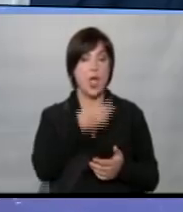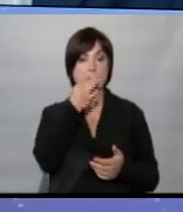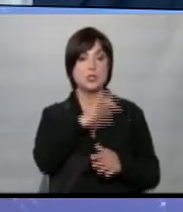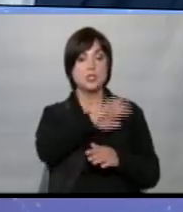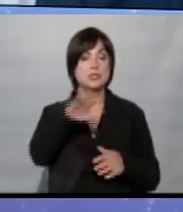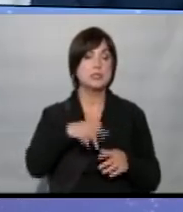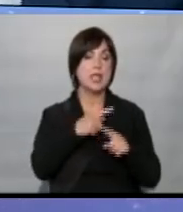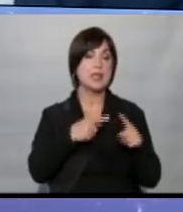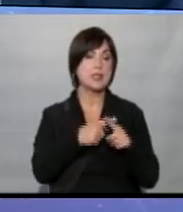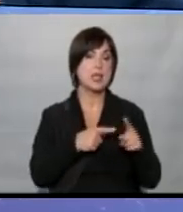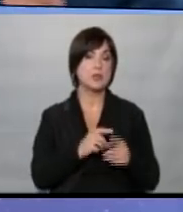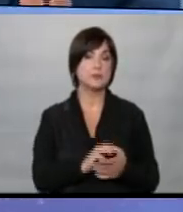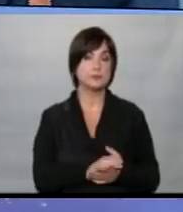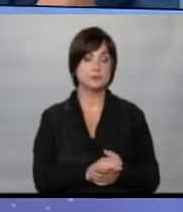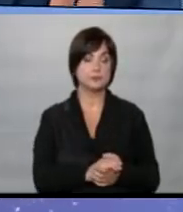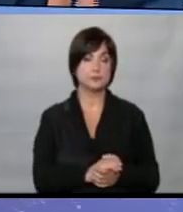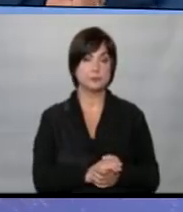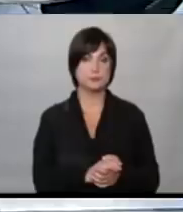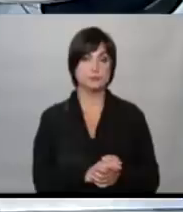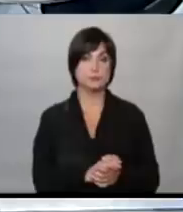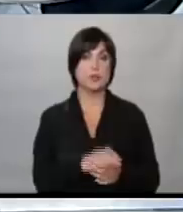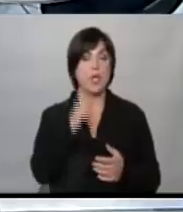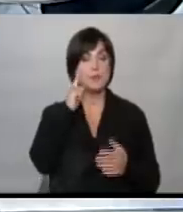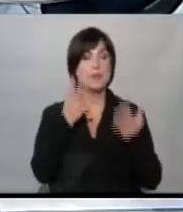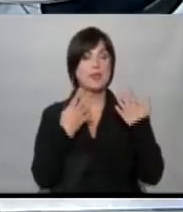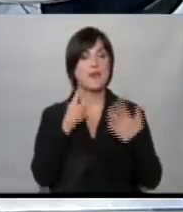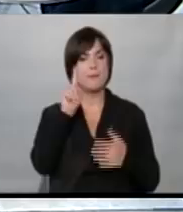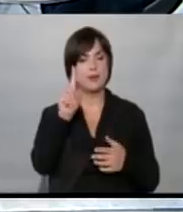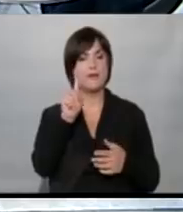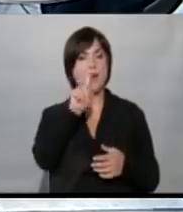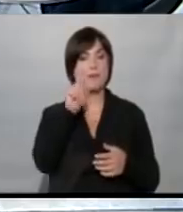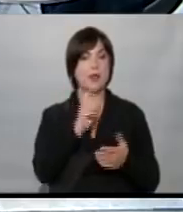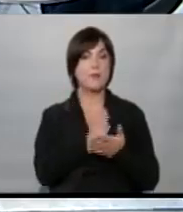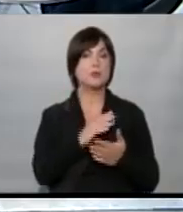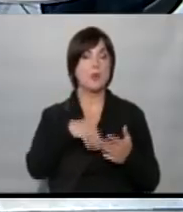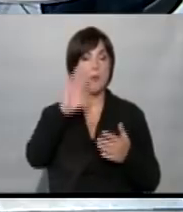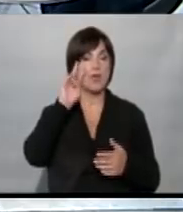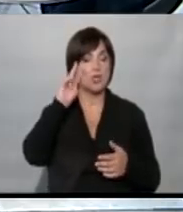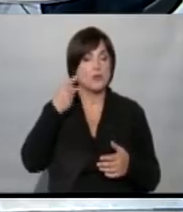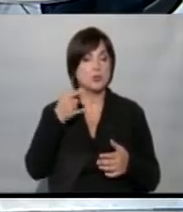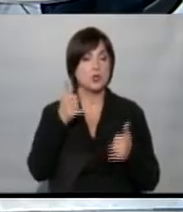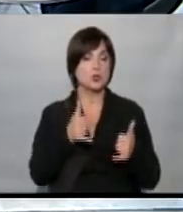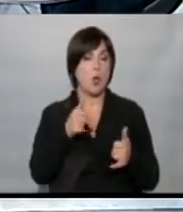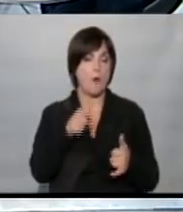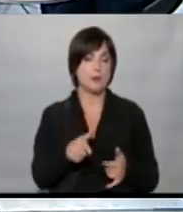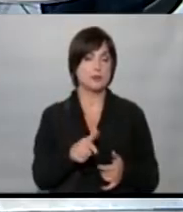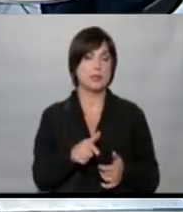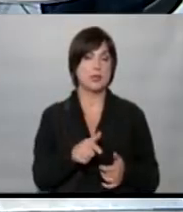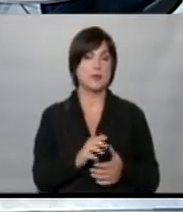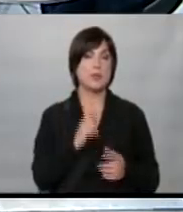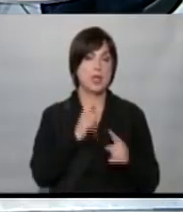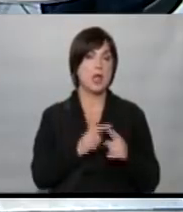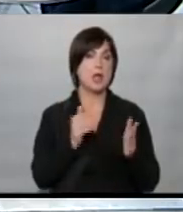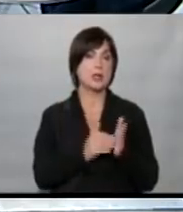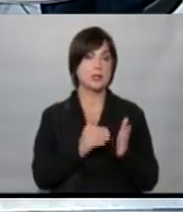сите компоненти. Мене ми се чини дека 91 прашањето беше повеќе двосмислено отколку што е ова, ако, ако треба